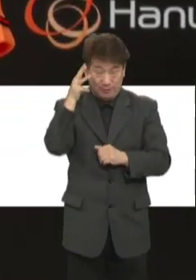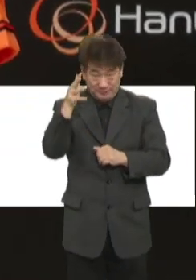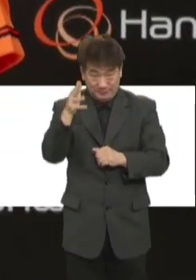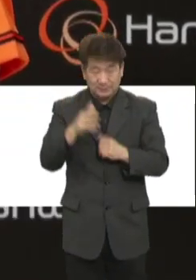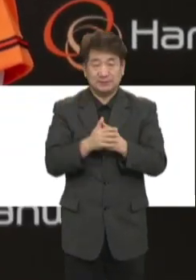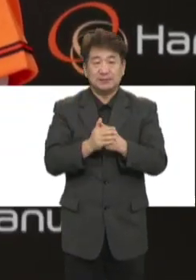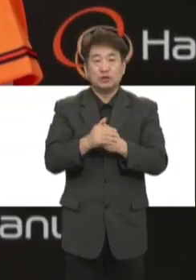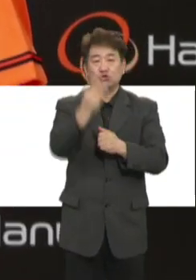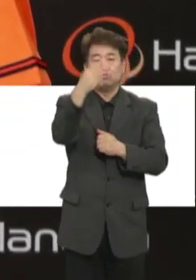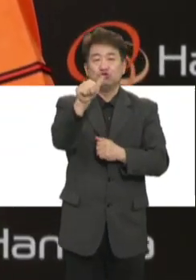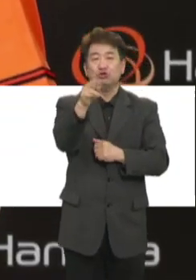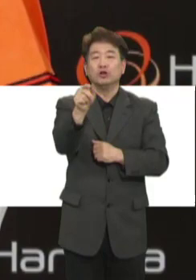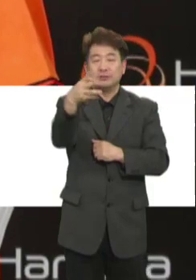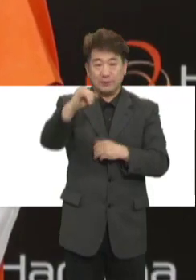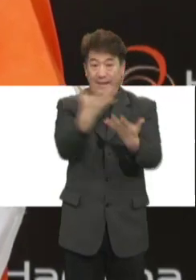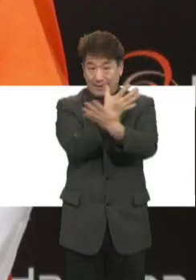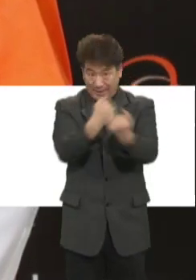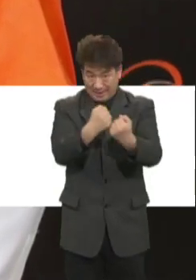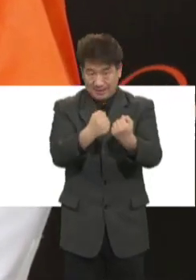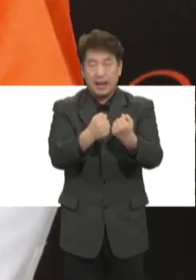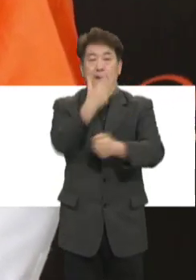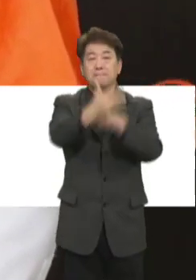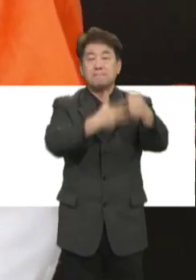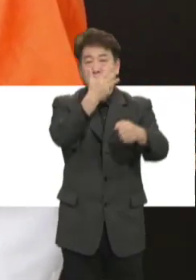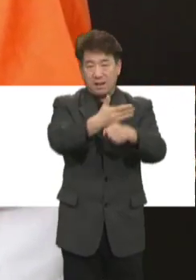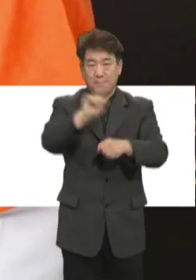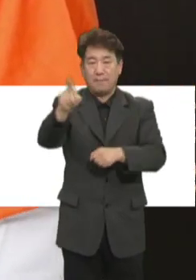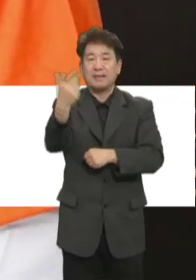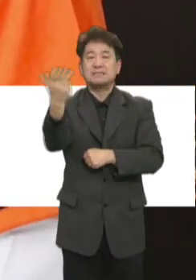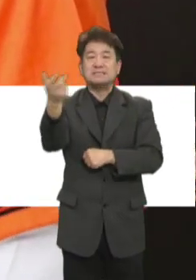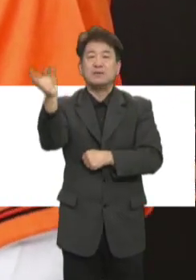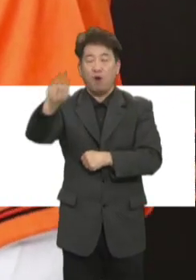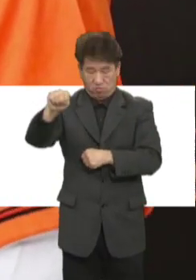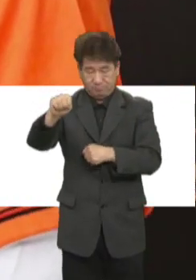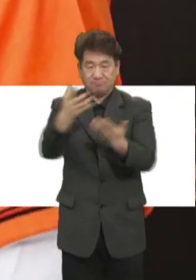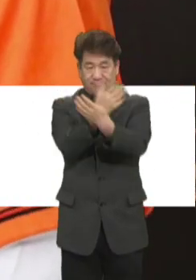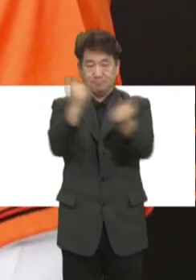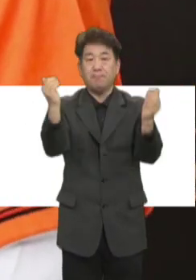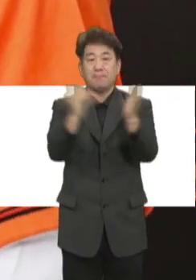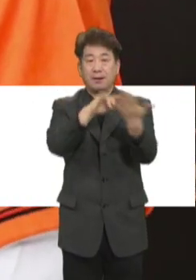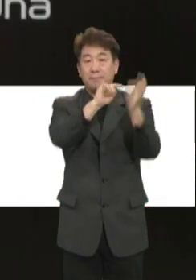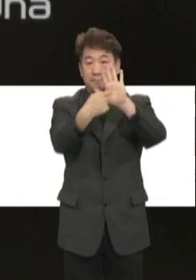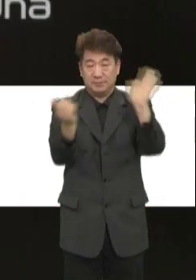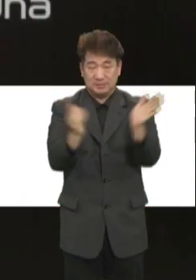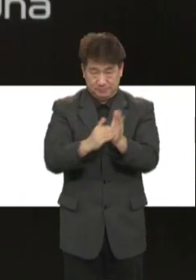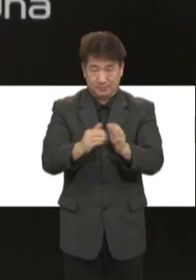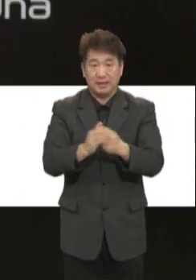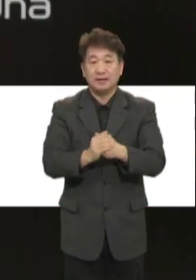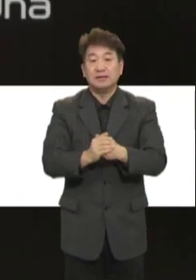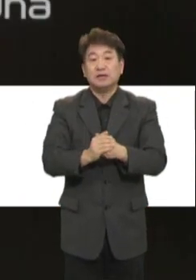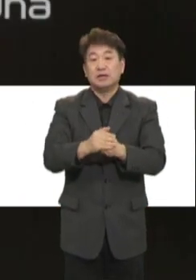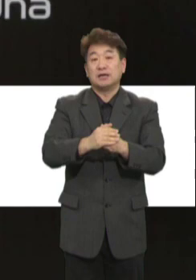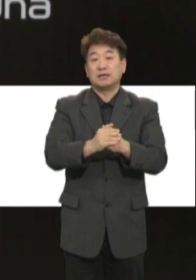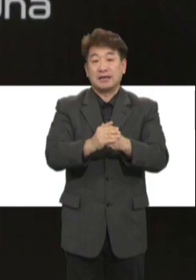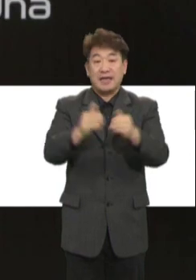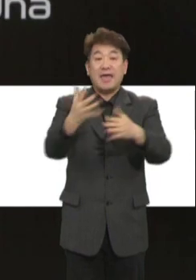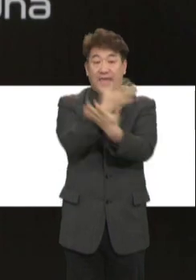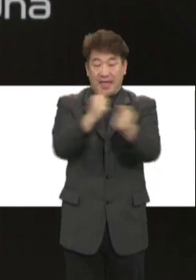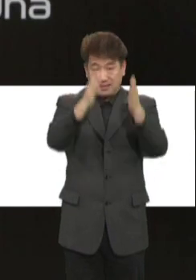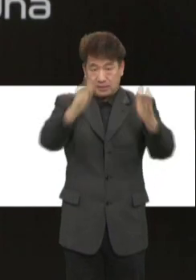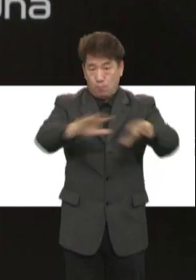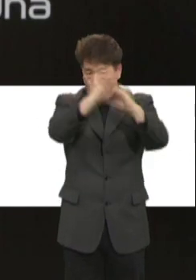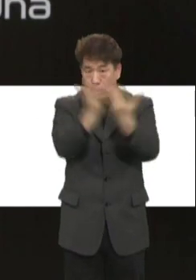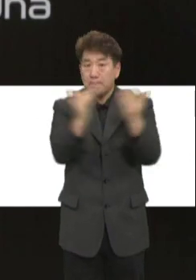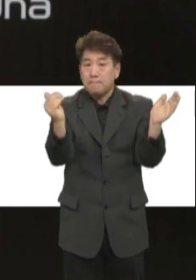류현진과 계약 기간 8년 총액 170억 원의 계약을 체결했다고 밝혔습니다 37 살인 류현진이 계약 기간을 모두